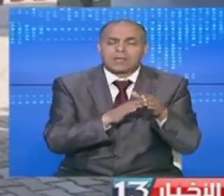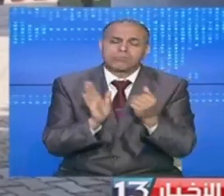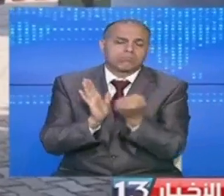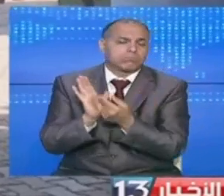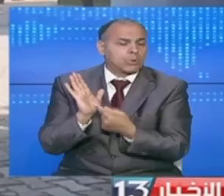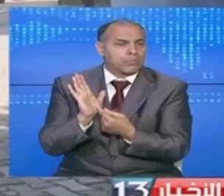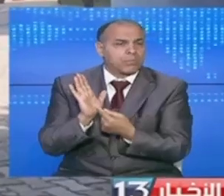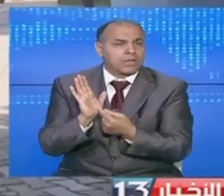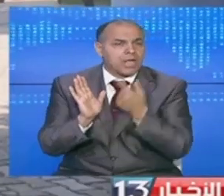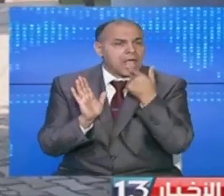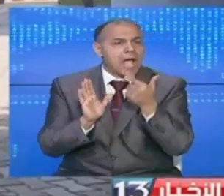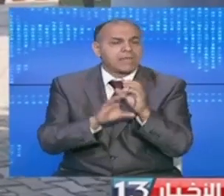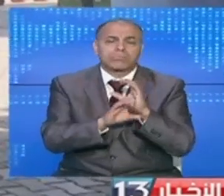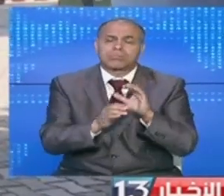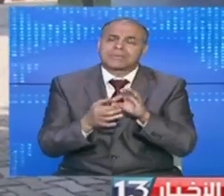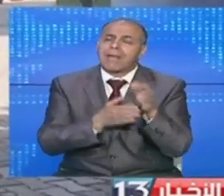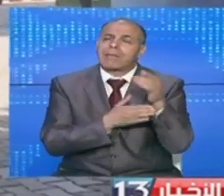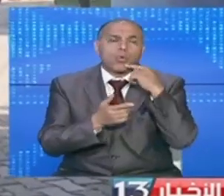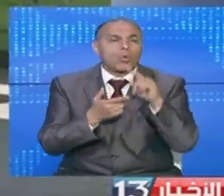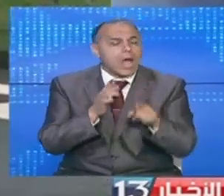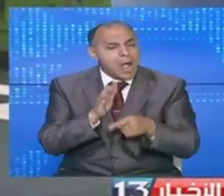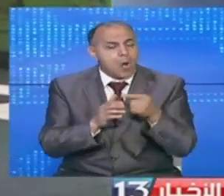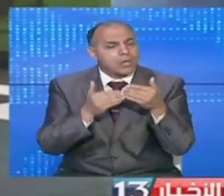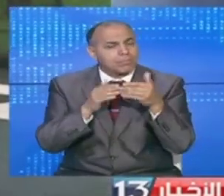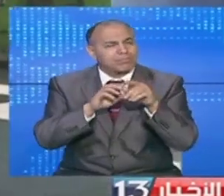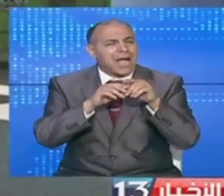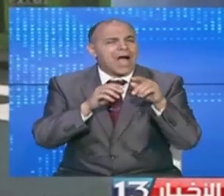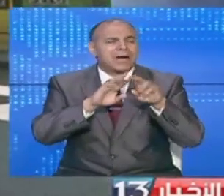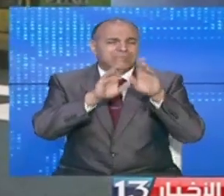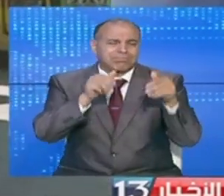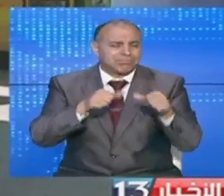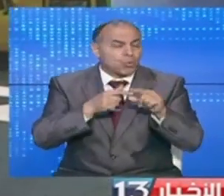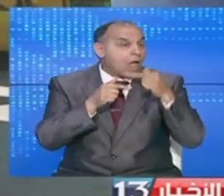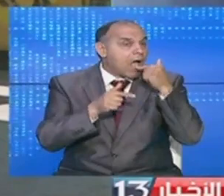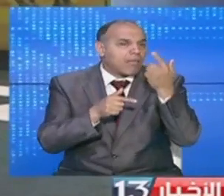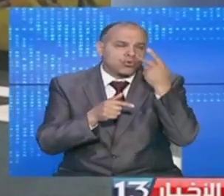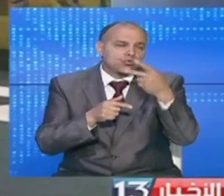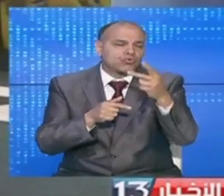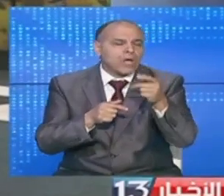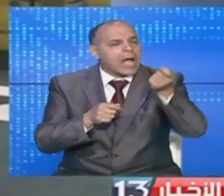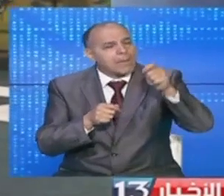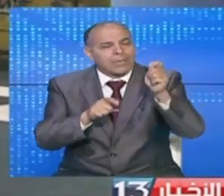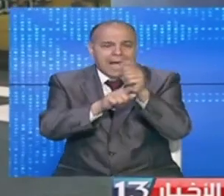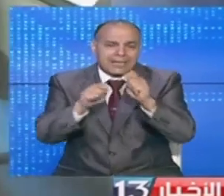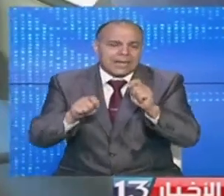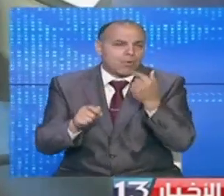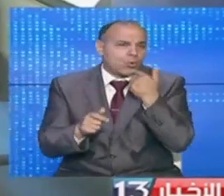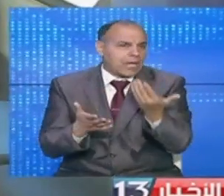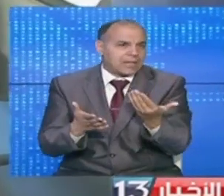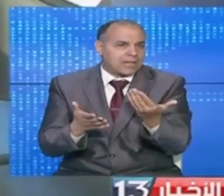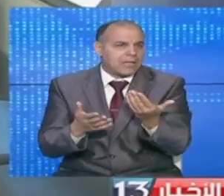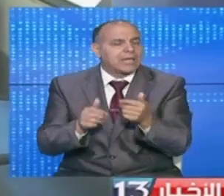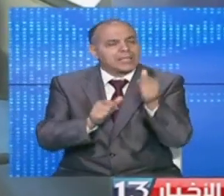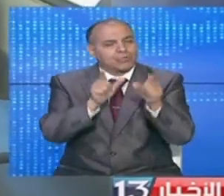هكذا كانت الصورة في وسائل النقل العمومي في أول أيام الحجر الصحي الموجه، صورة لا تعكس بالضرورة احتراما تاما لقواعد